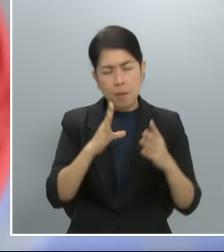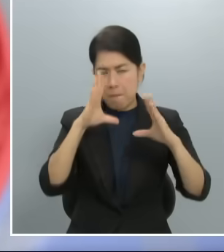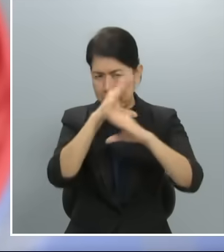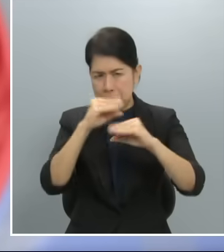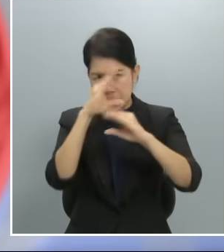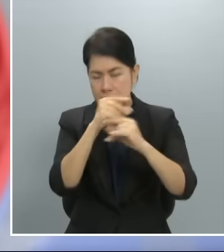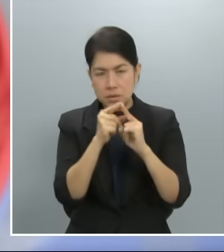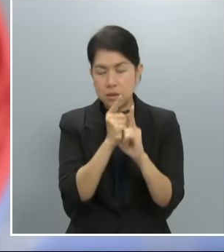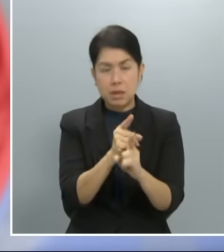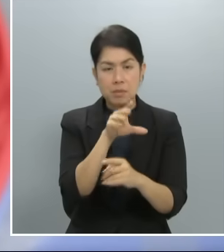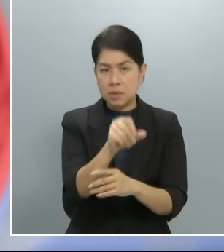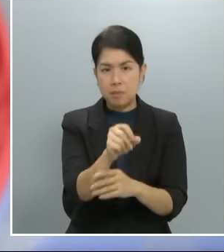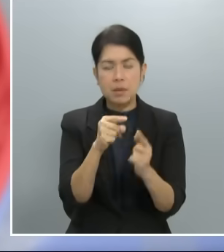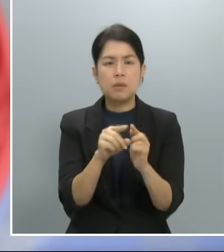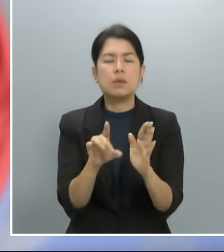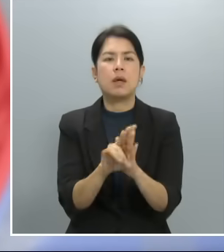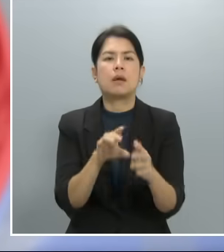จับแล้วสุดท้ายได้จริงๆด้วย